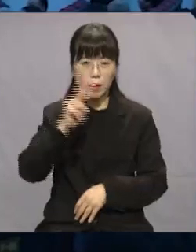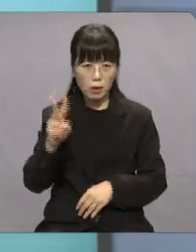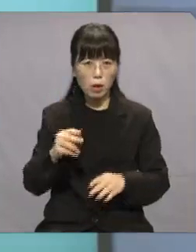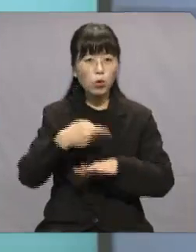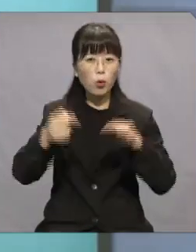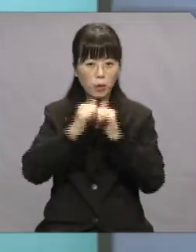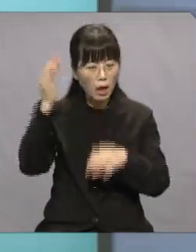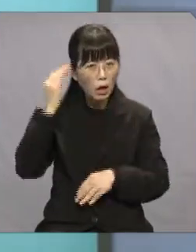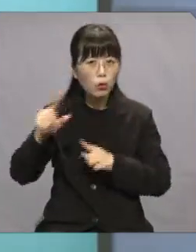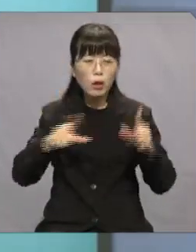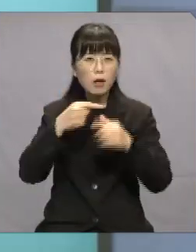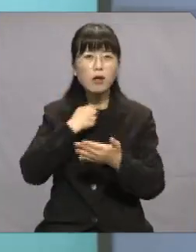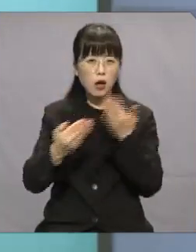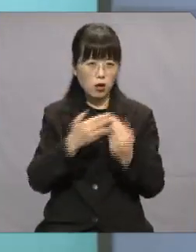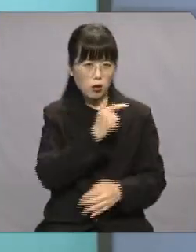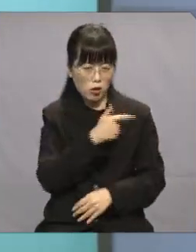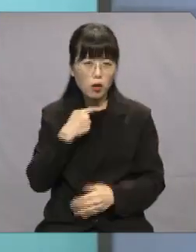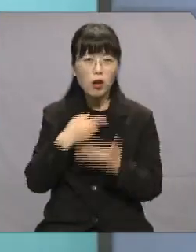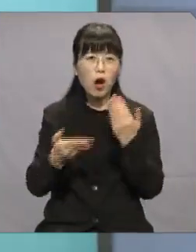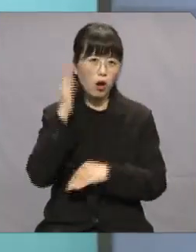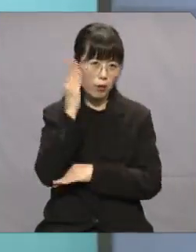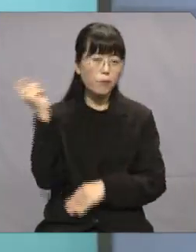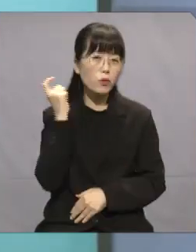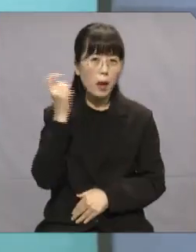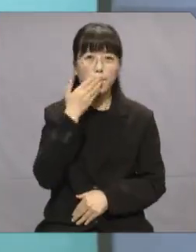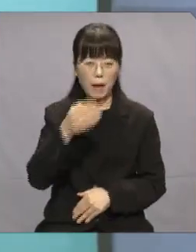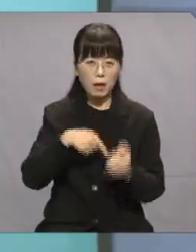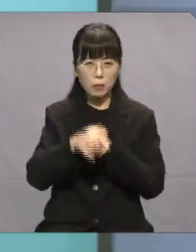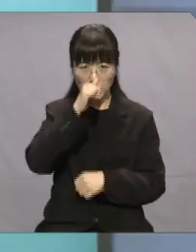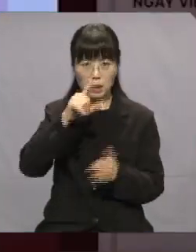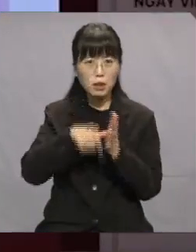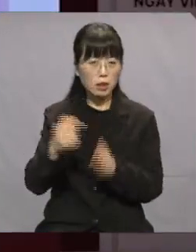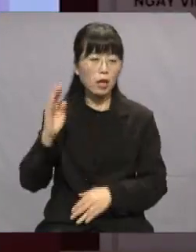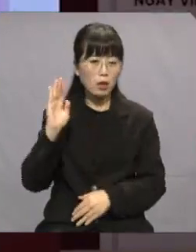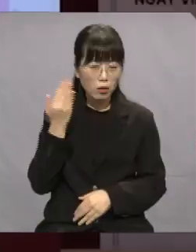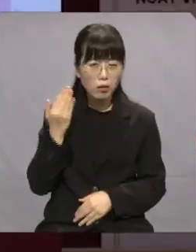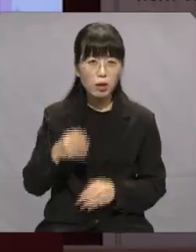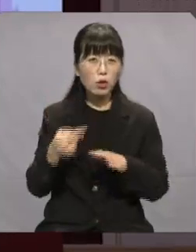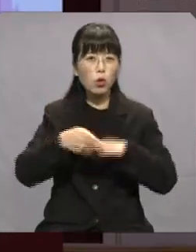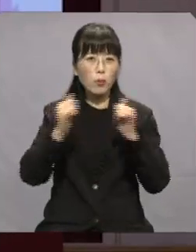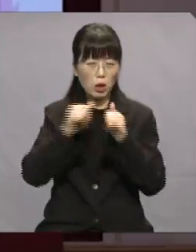교민들이 한국 생활에서 겪은 다양한 경험담도 들을 수 있는 의미 있는 시간이었다며